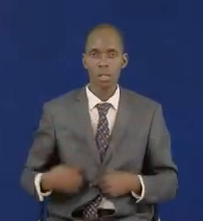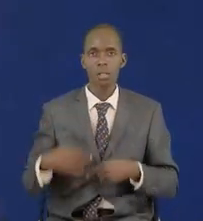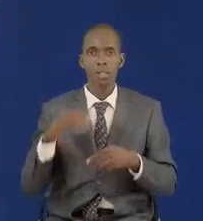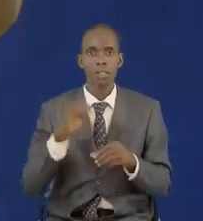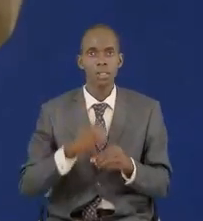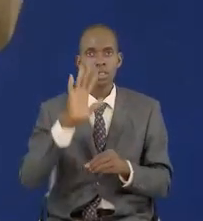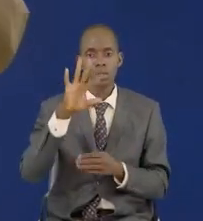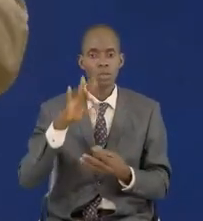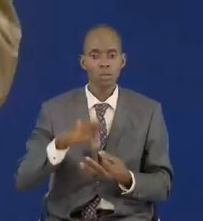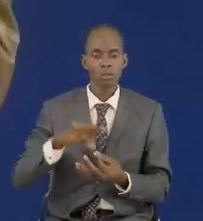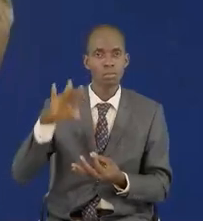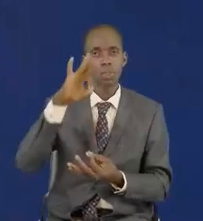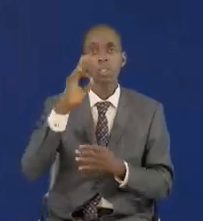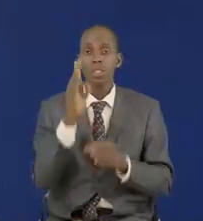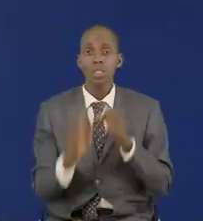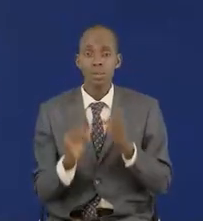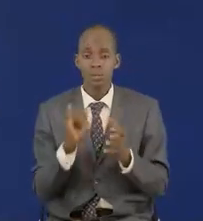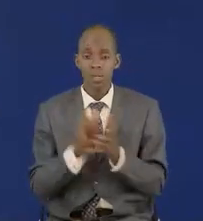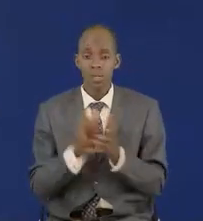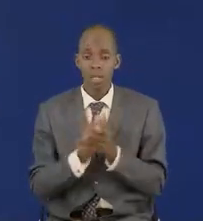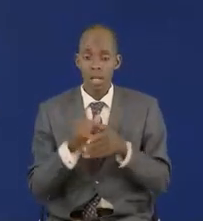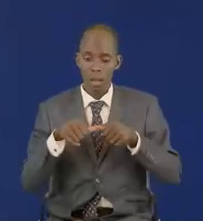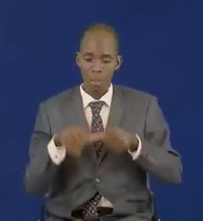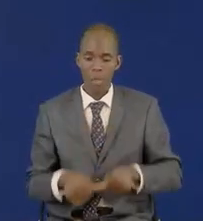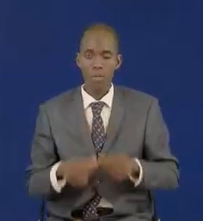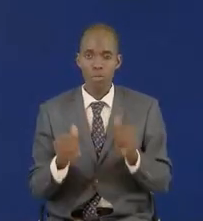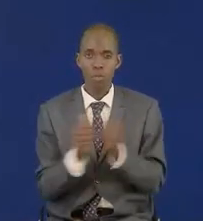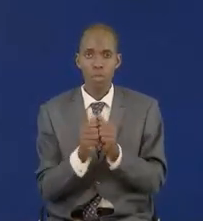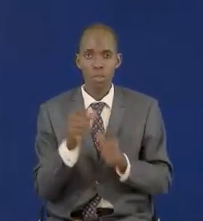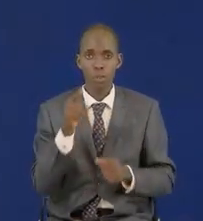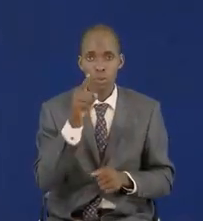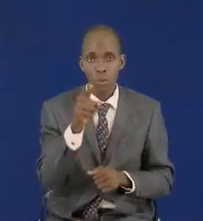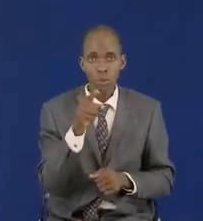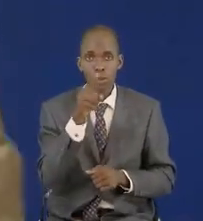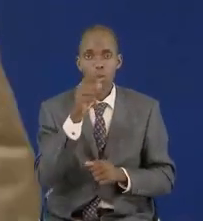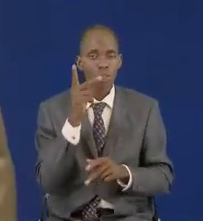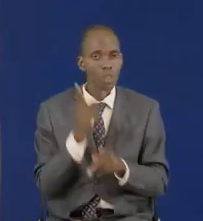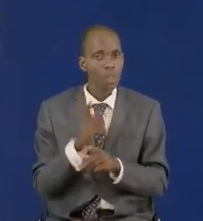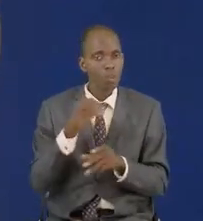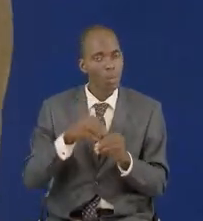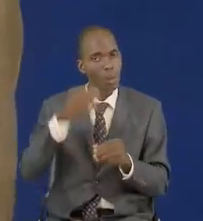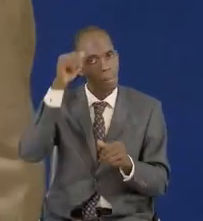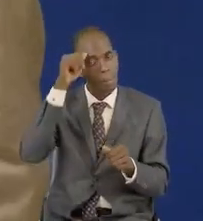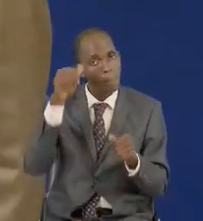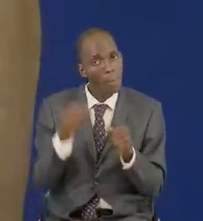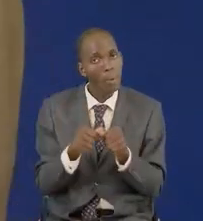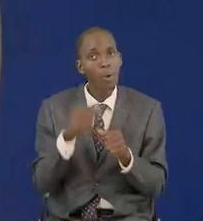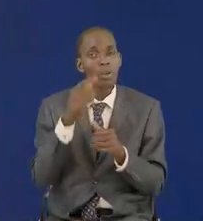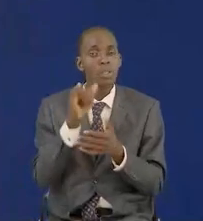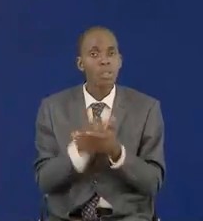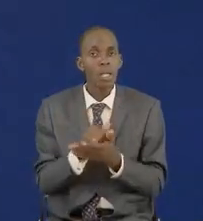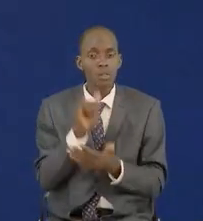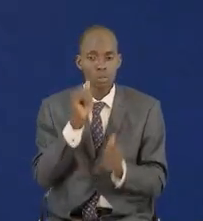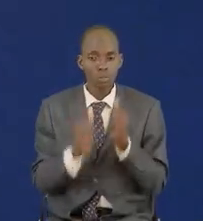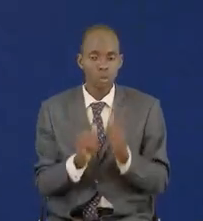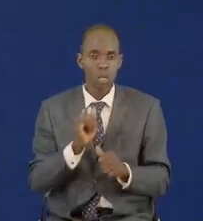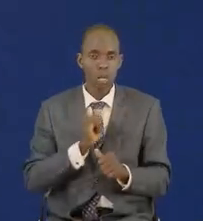votre cœur si cela demeure en vous si vous retenez